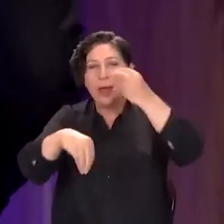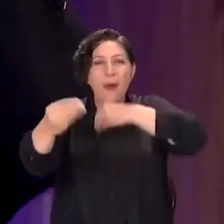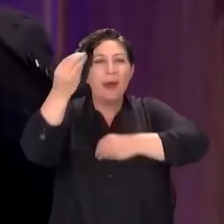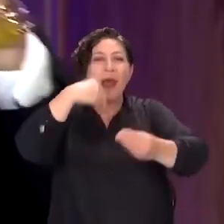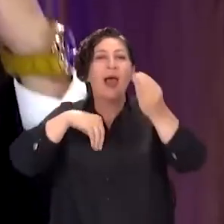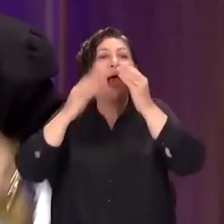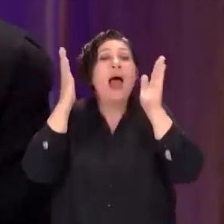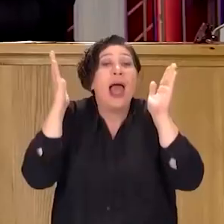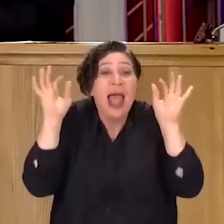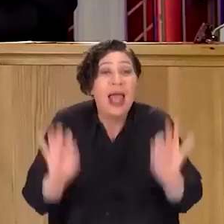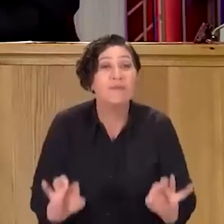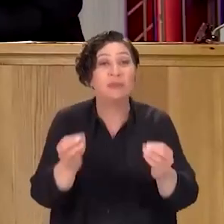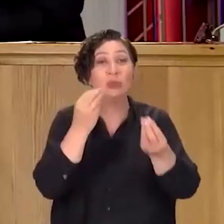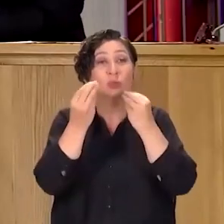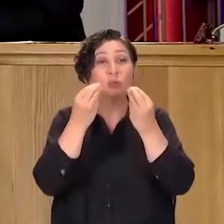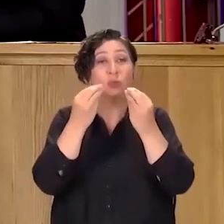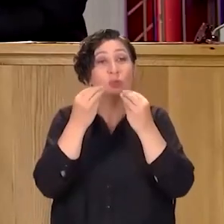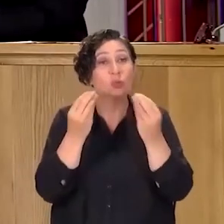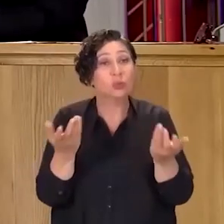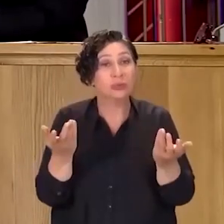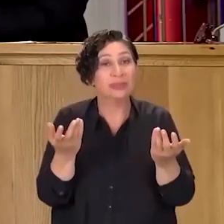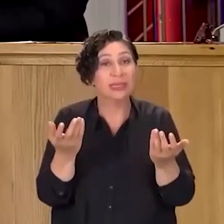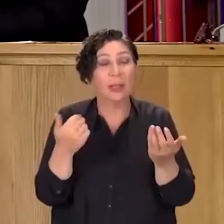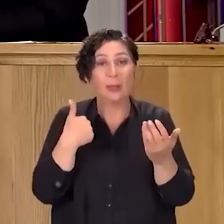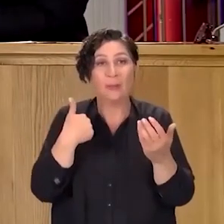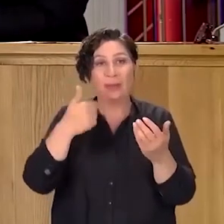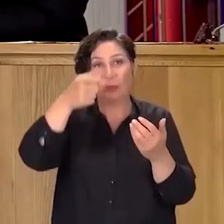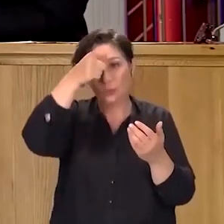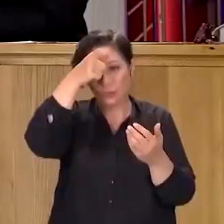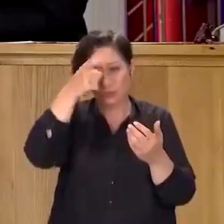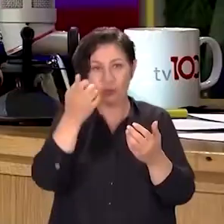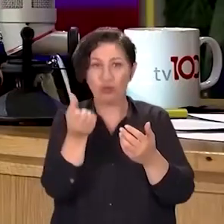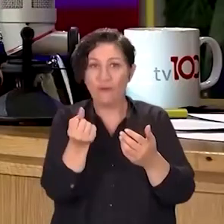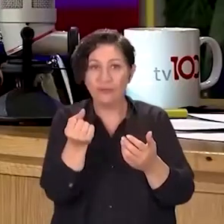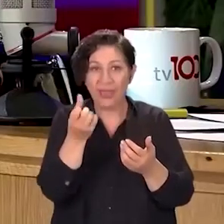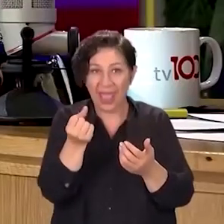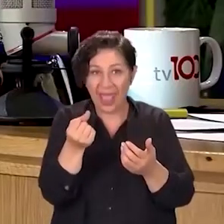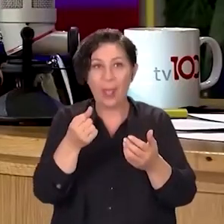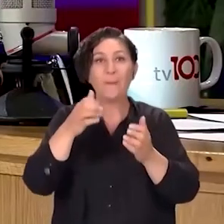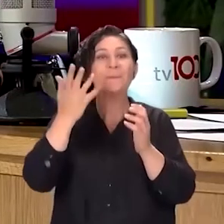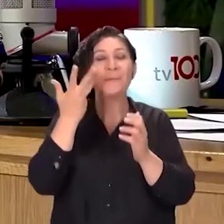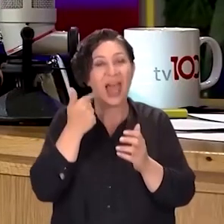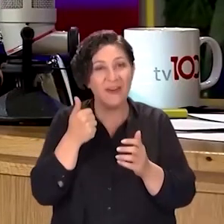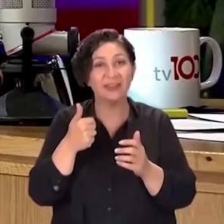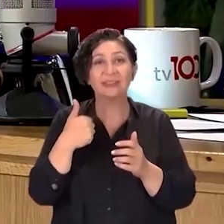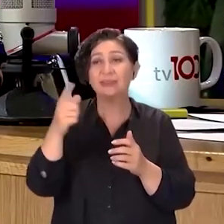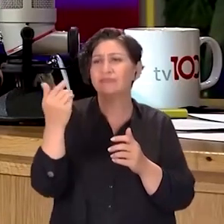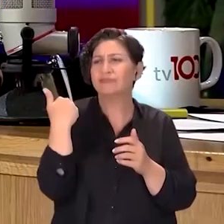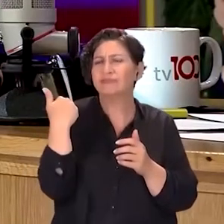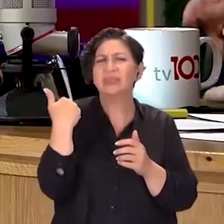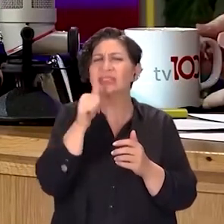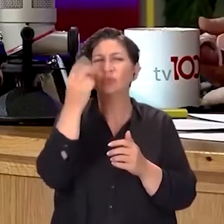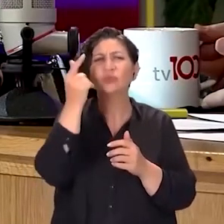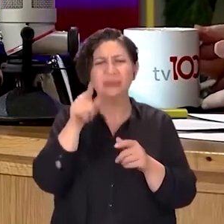hebele. Ay evet, sürekli falan. Ama. Ben Türk işi köftemiz, evet, pilavla, sen bana hiç